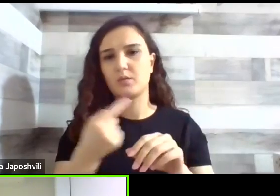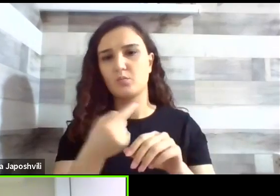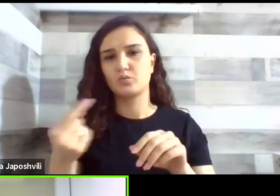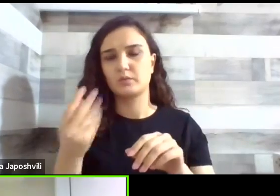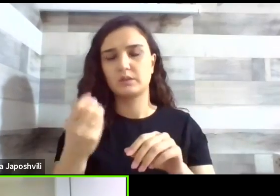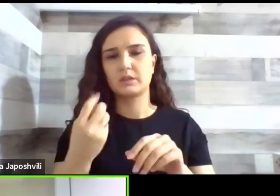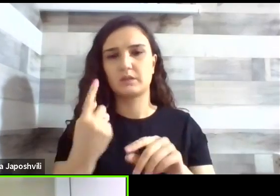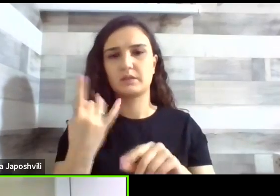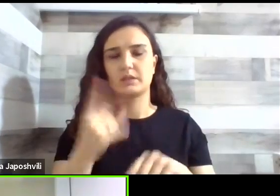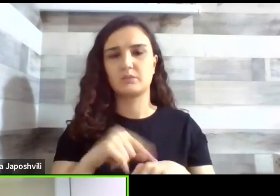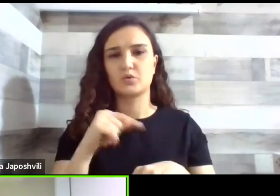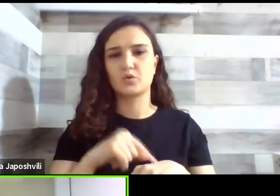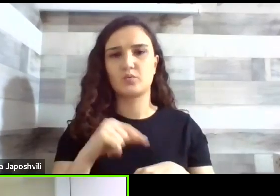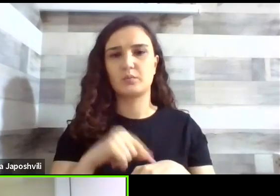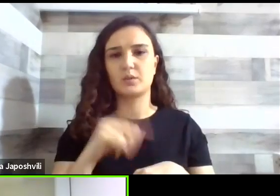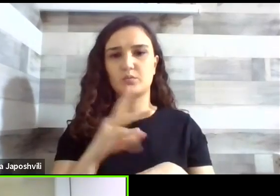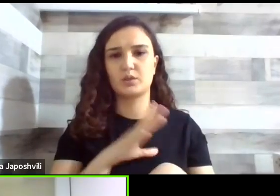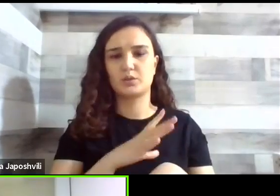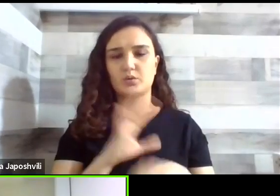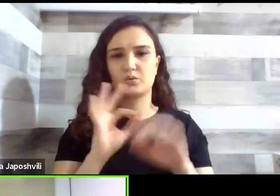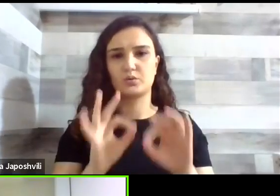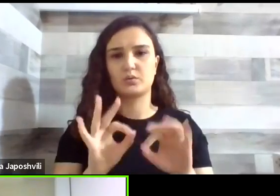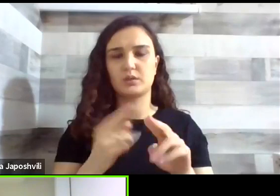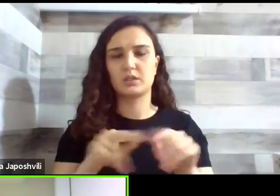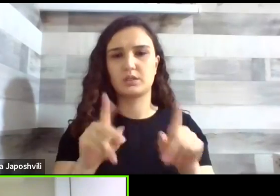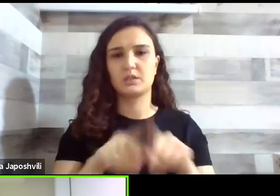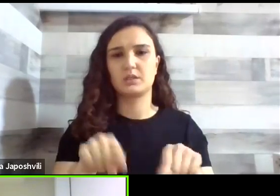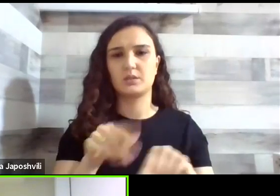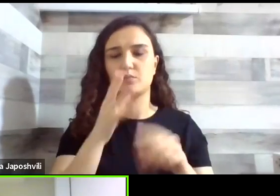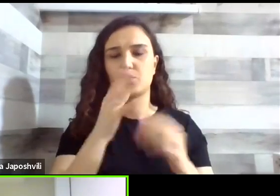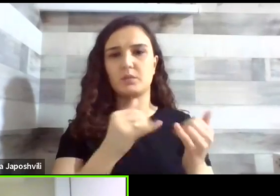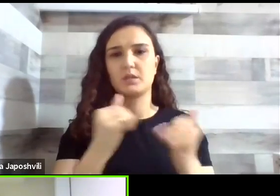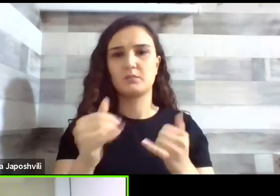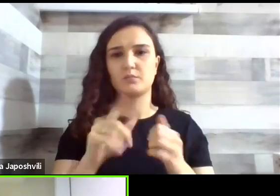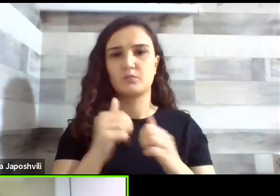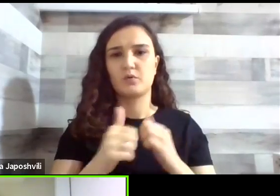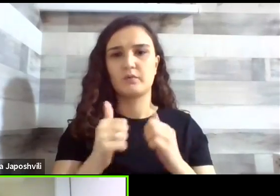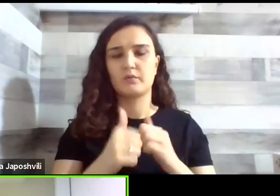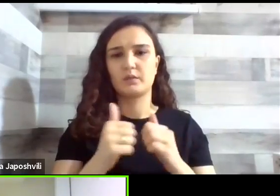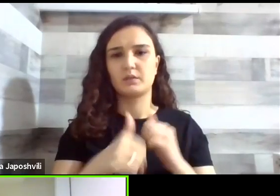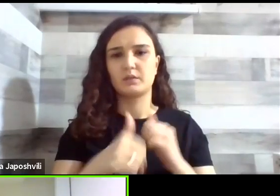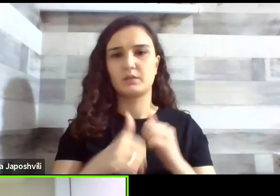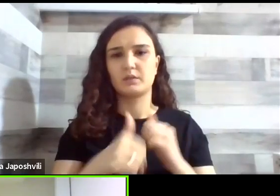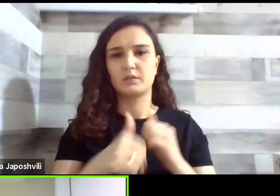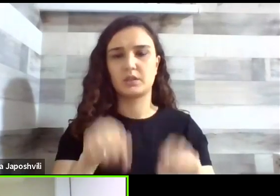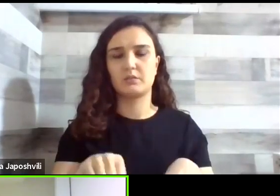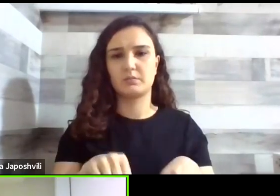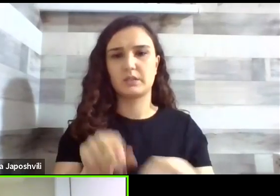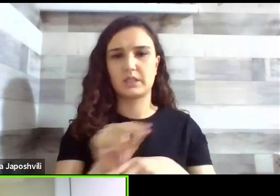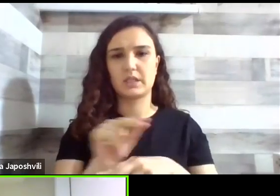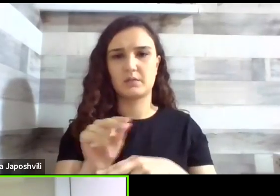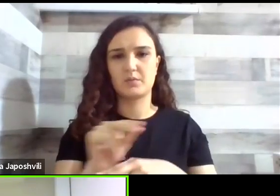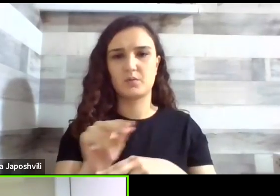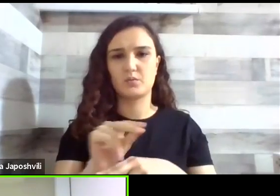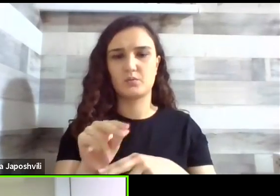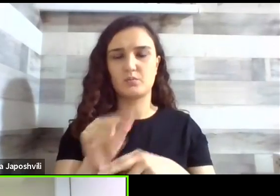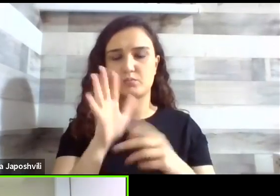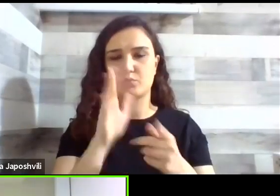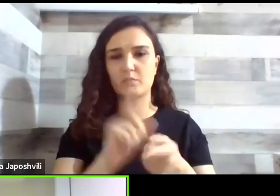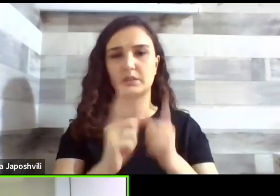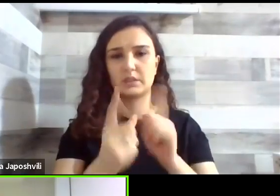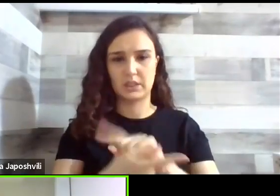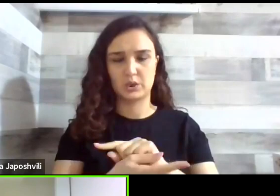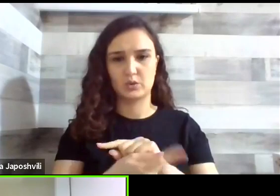ძალიან გზნობი არე უნდა იყოს სწორედ აი ესეთი მომენტებისთვის, რომ ყოველი მომენტი შეიძლება თერაპიულ მომენტად აქციოს